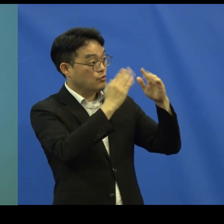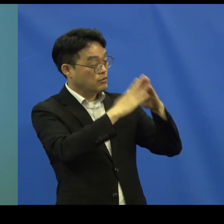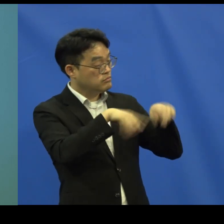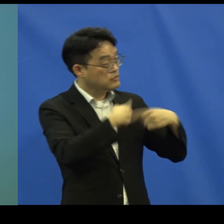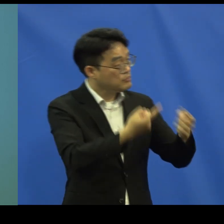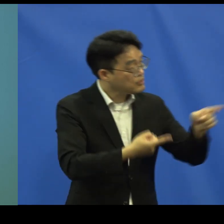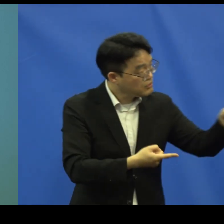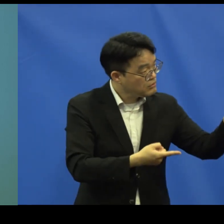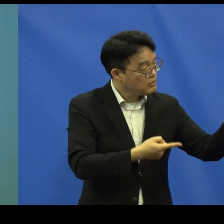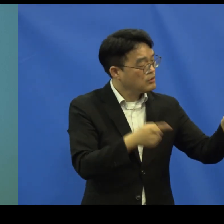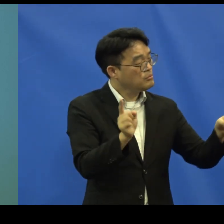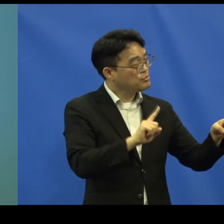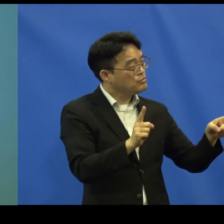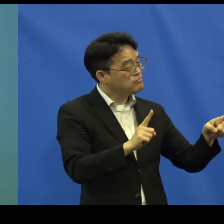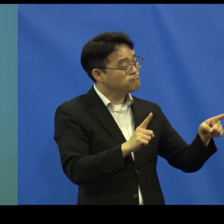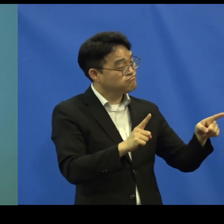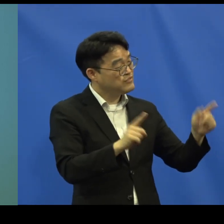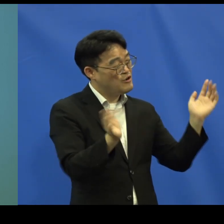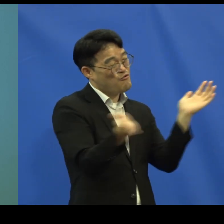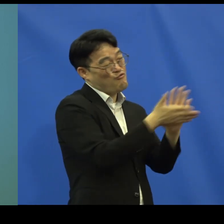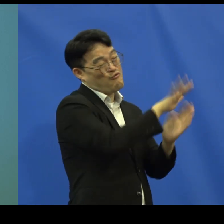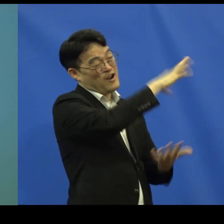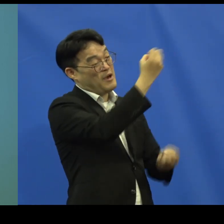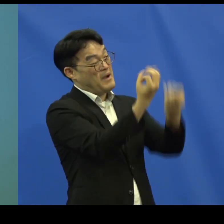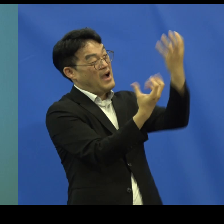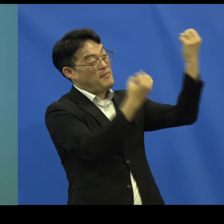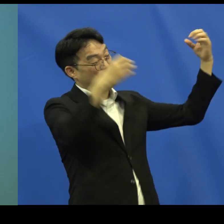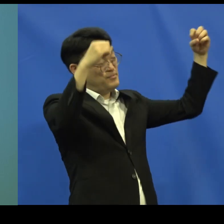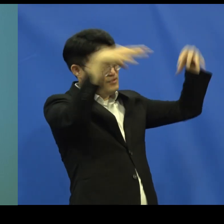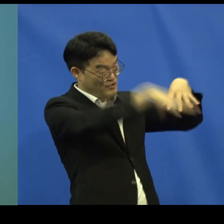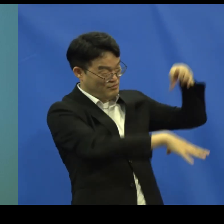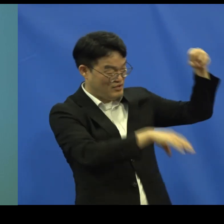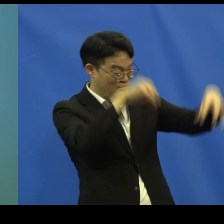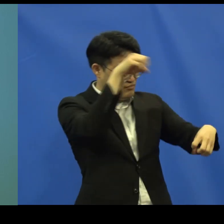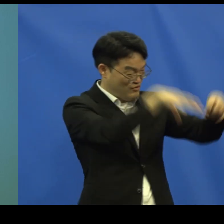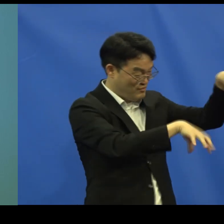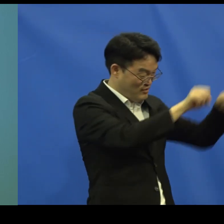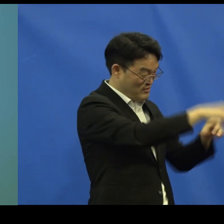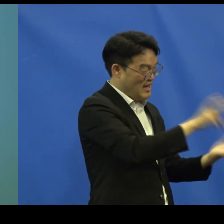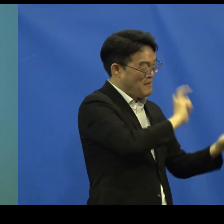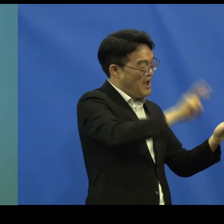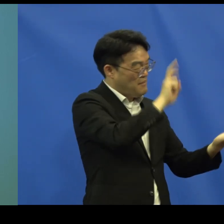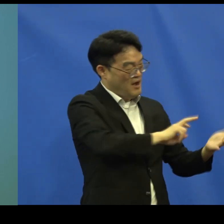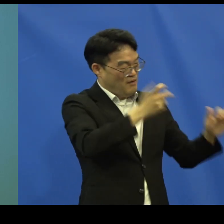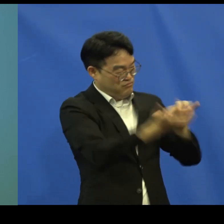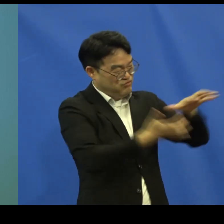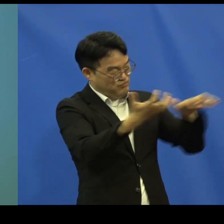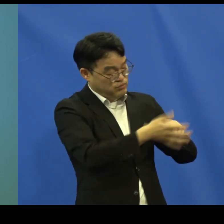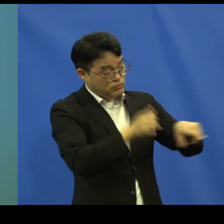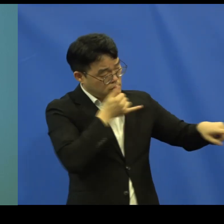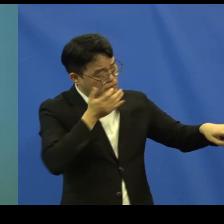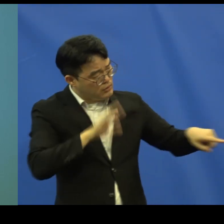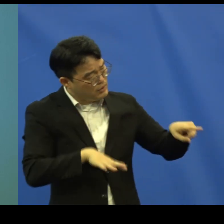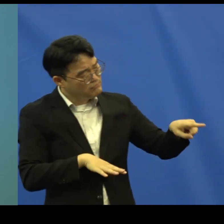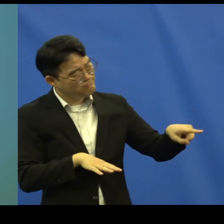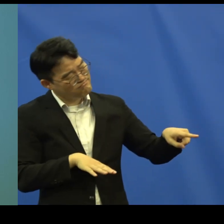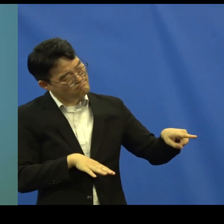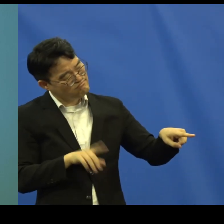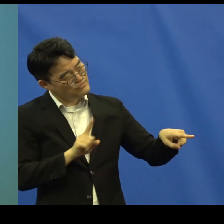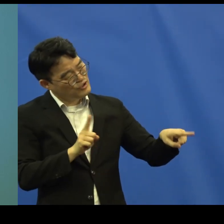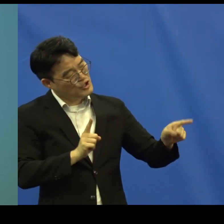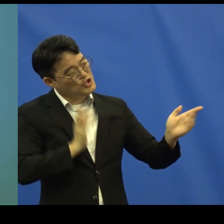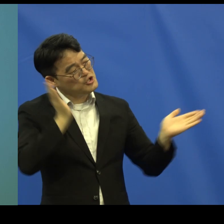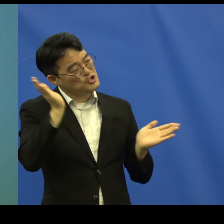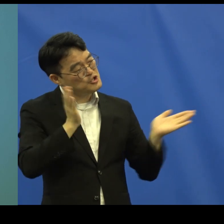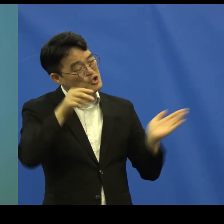쇼를 보는 것 같은 느낌, 콘서트를 보는 느낌이 있었어요. 이게 하나님에게 드려지는 예배인가, 사람을